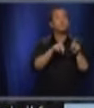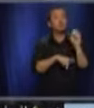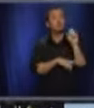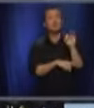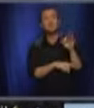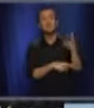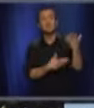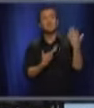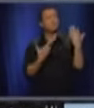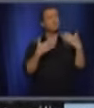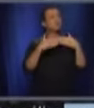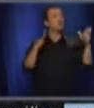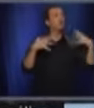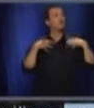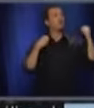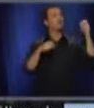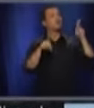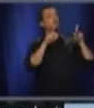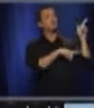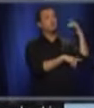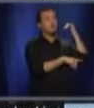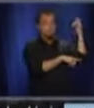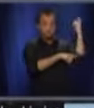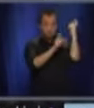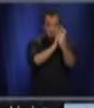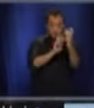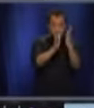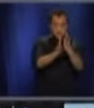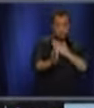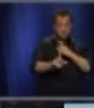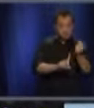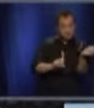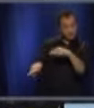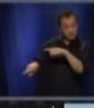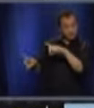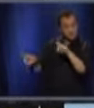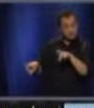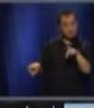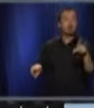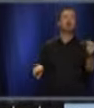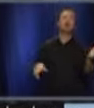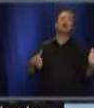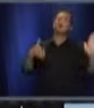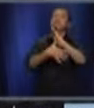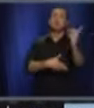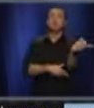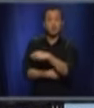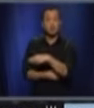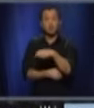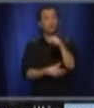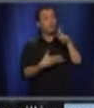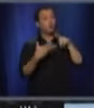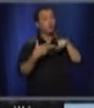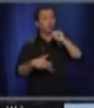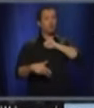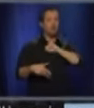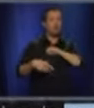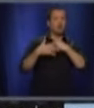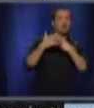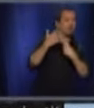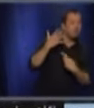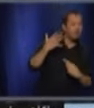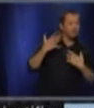dans un contexte de traçage, ou si vous présentez les symptômes vous-même. Nous ne disons pas « n'allez